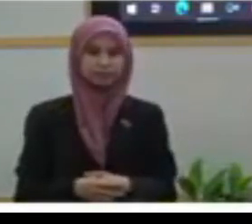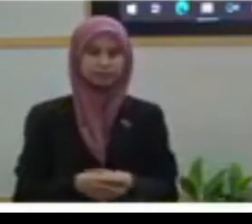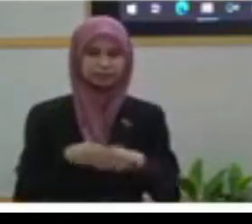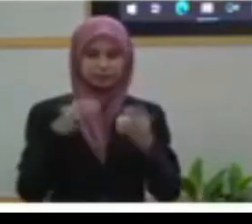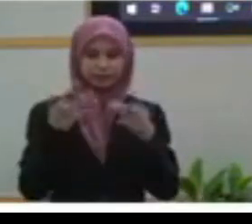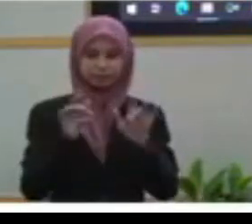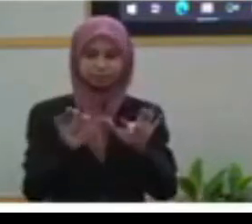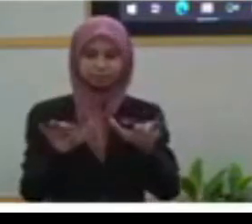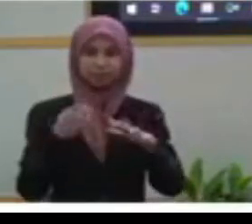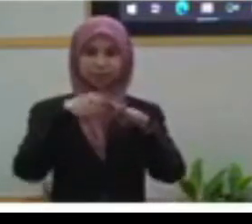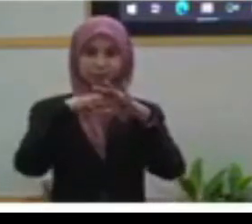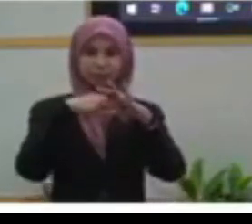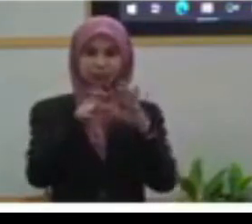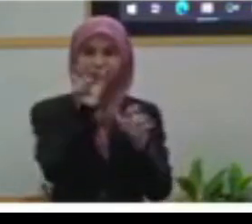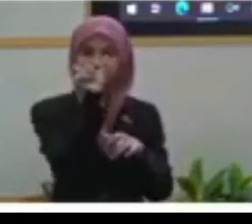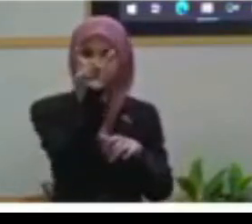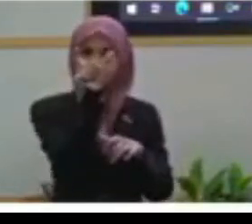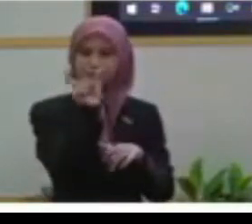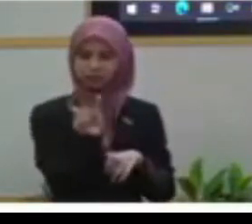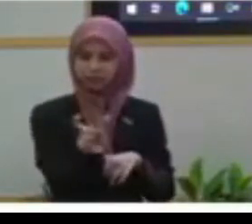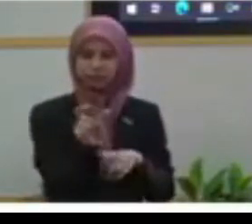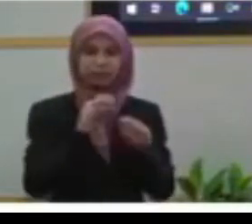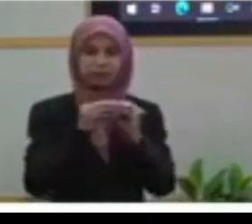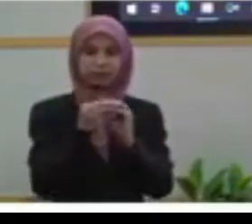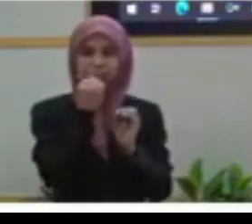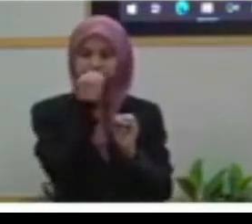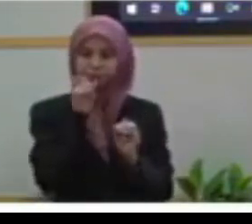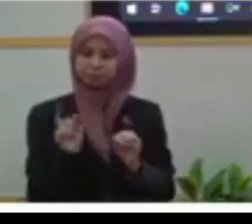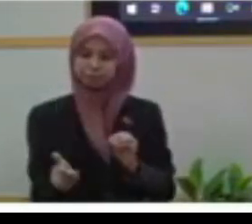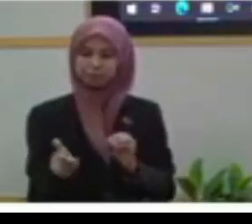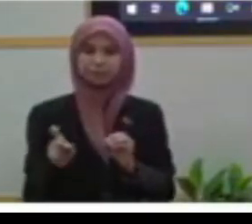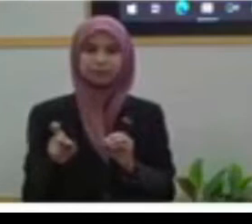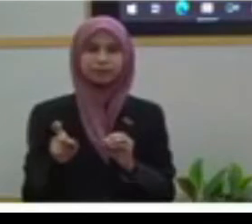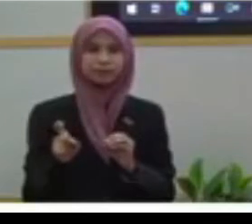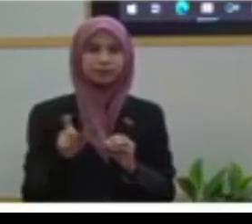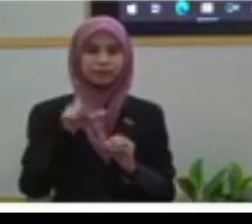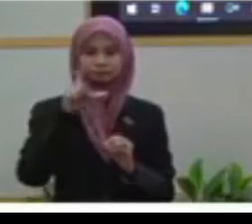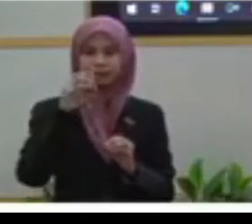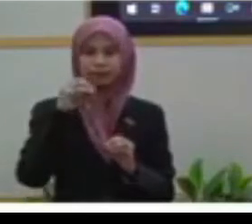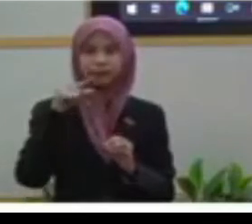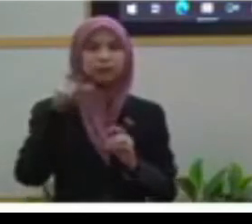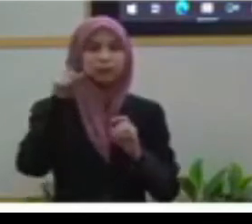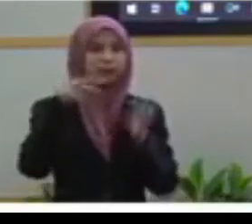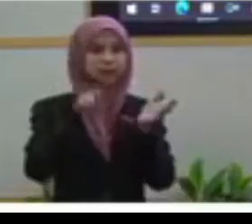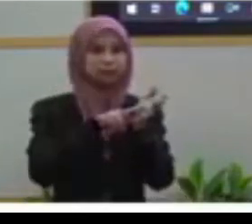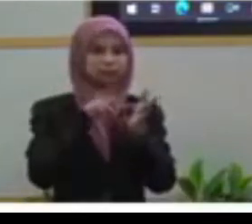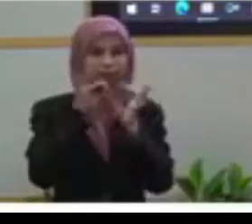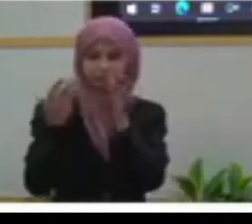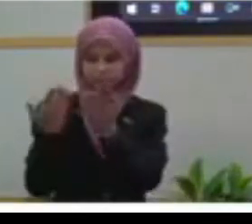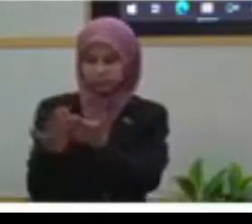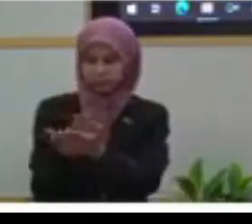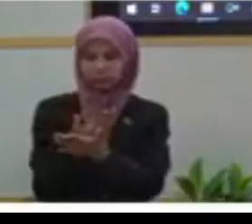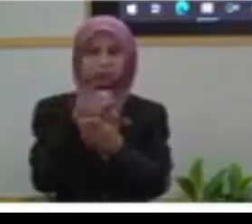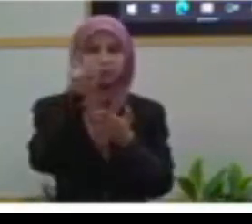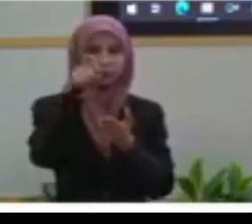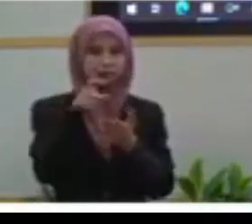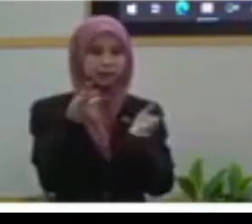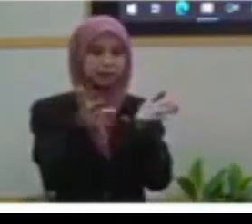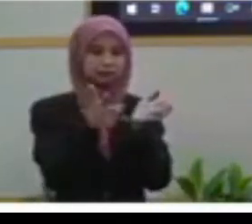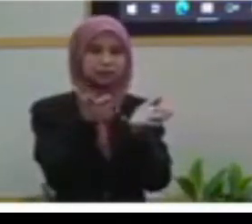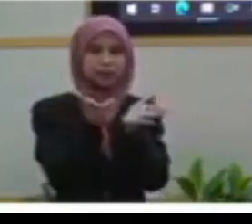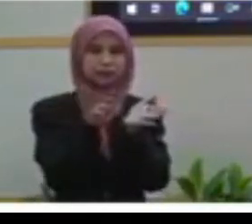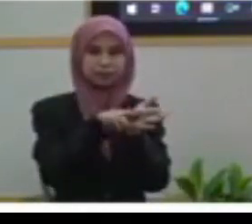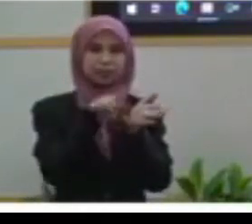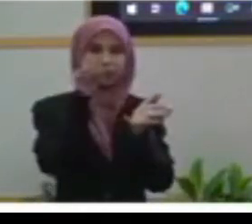email, selepas kata laluan, log masuk. Kalau yang baru kena daftar. Daftar dulu.